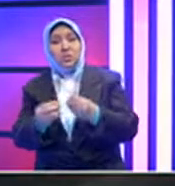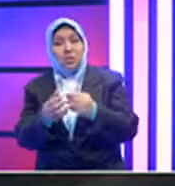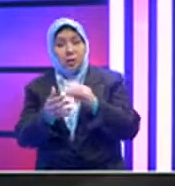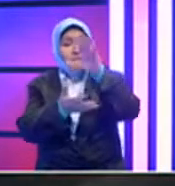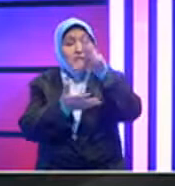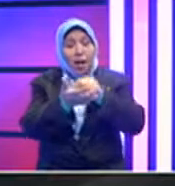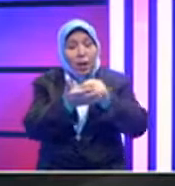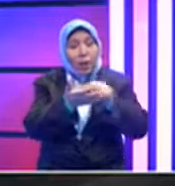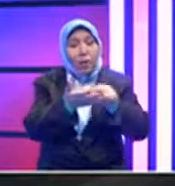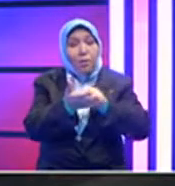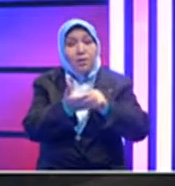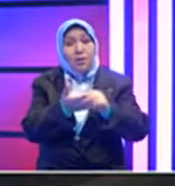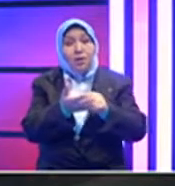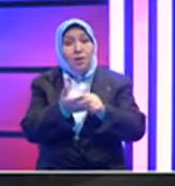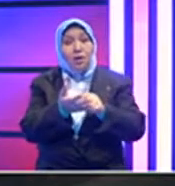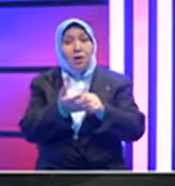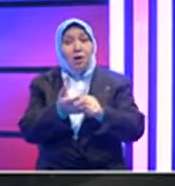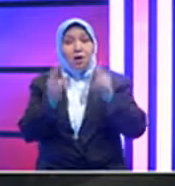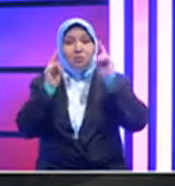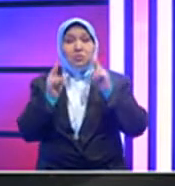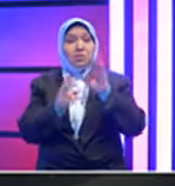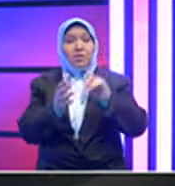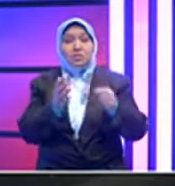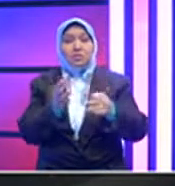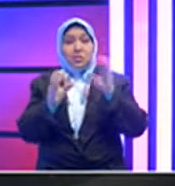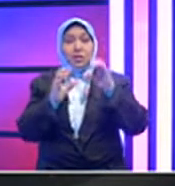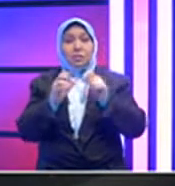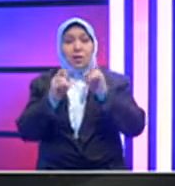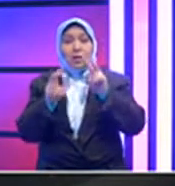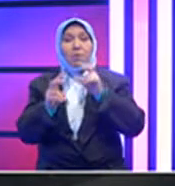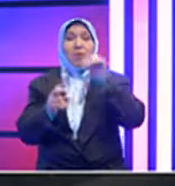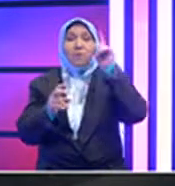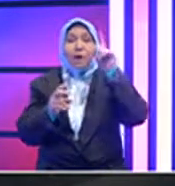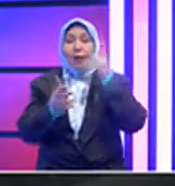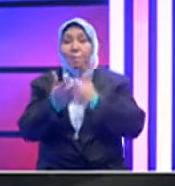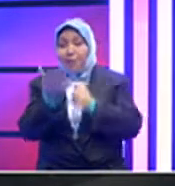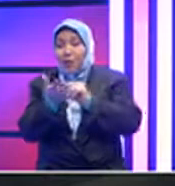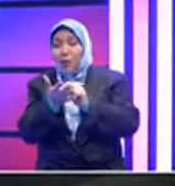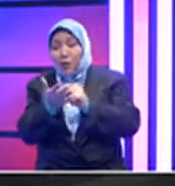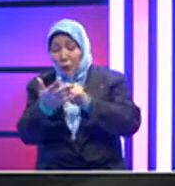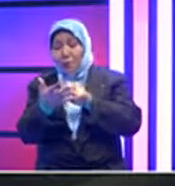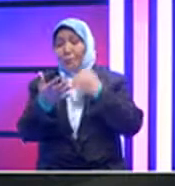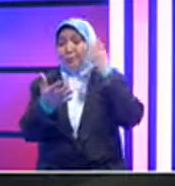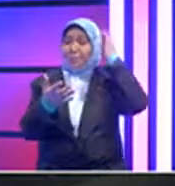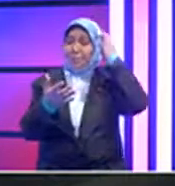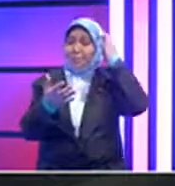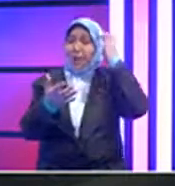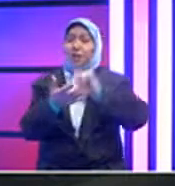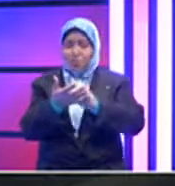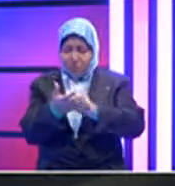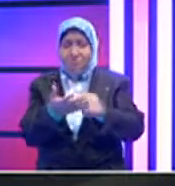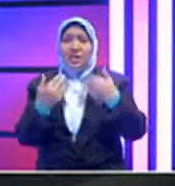notatum Binus baitussafar Jakarta juga bisa lebih Abby tetap harus ditulis oke ditulis lah